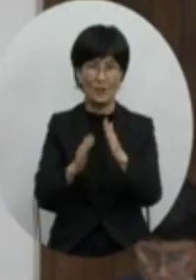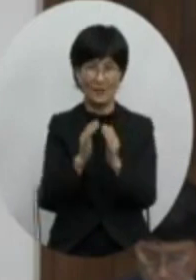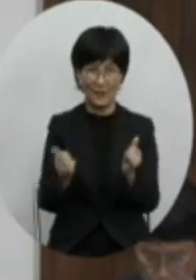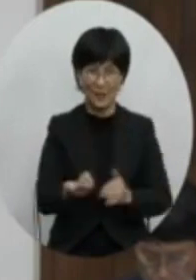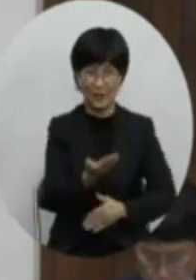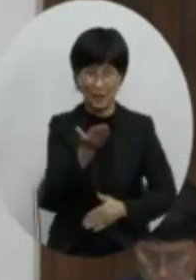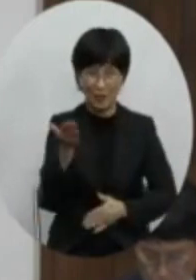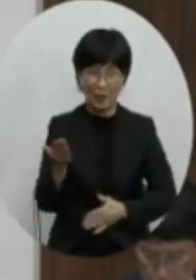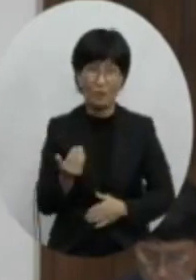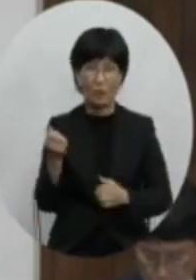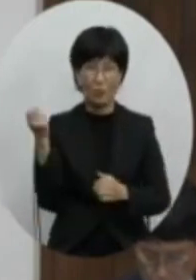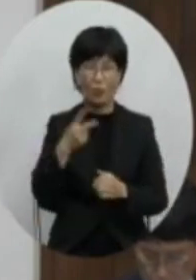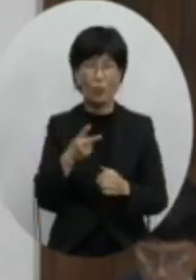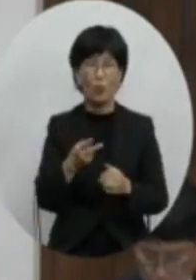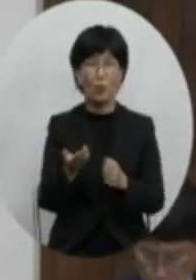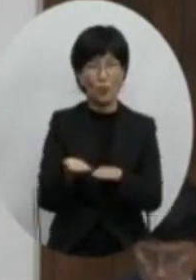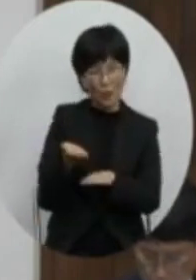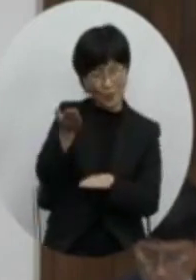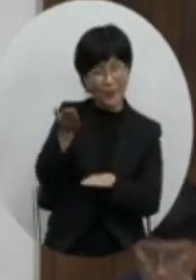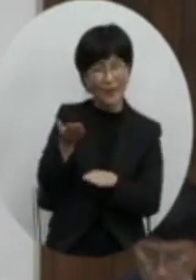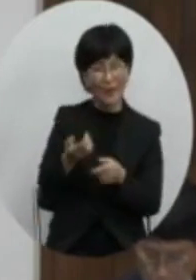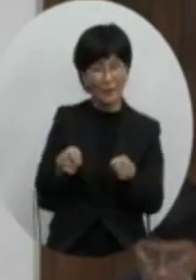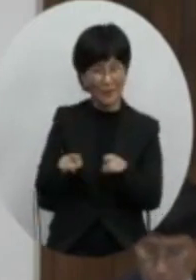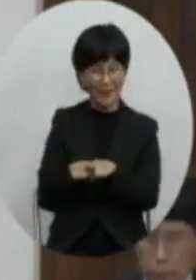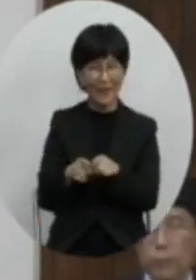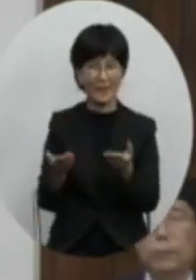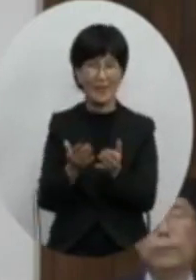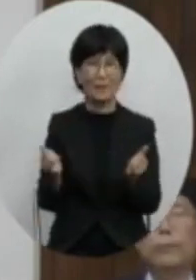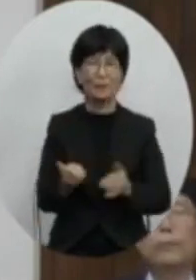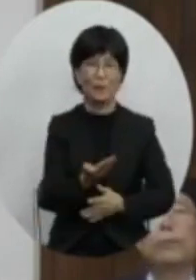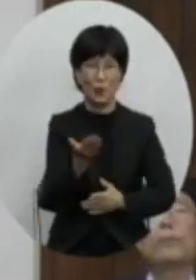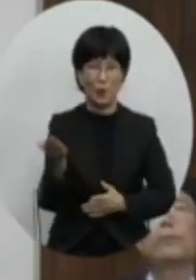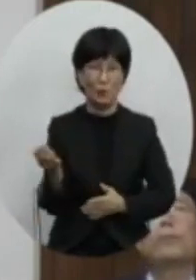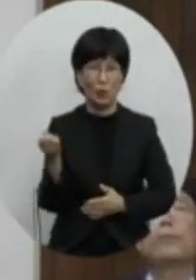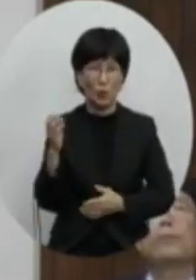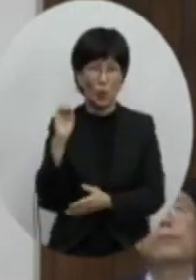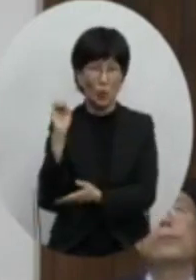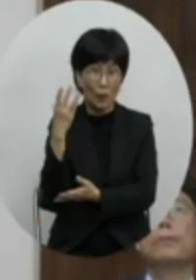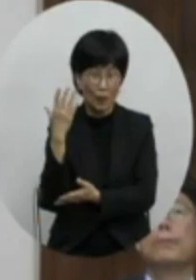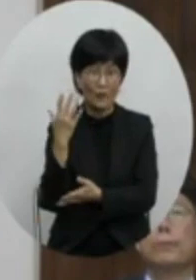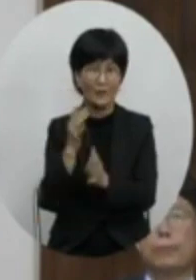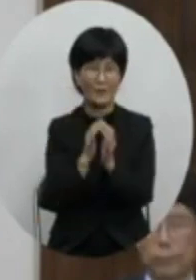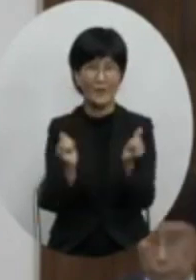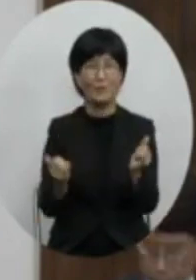그리고 선배 동료 여러분, 그리고 정론지필의 언론인 여러분,